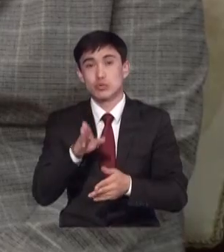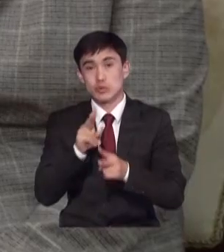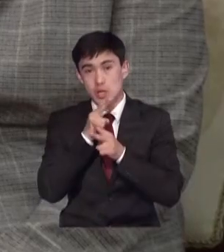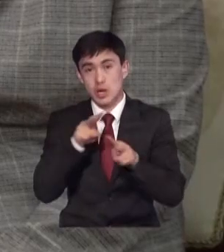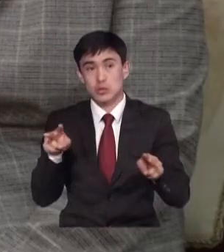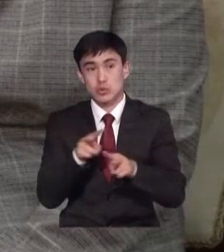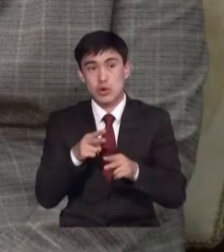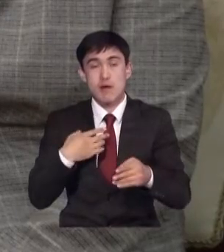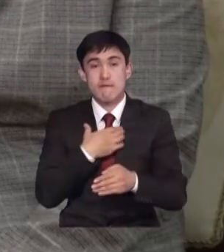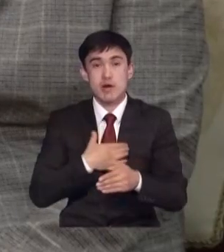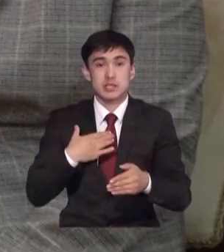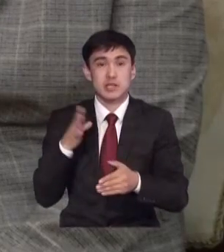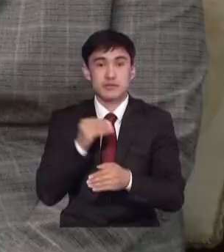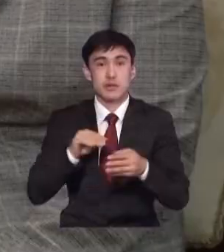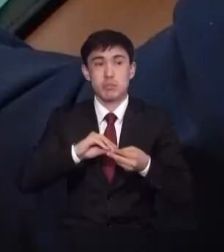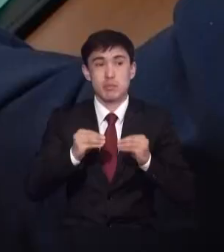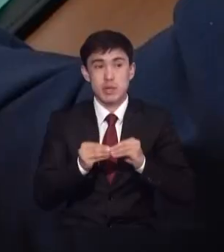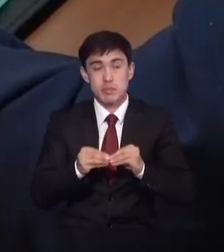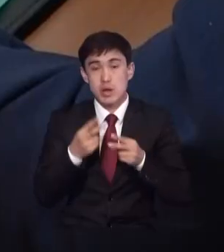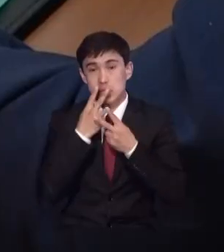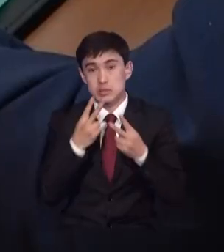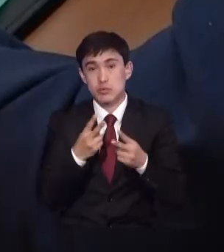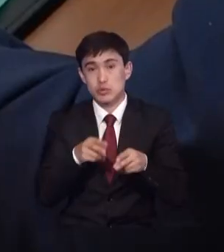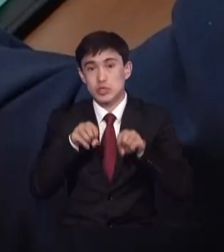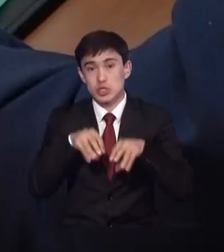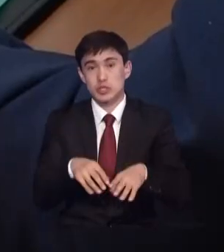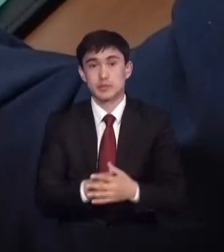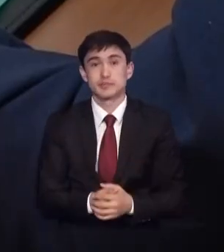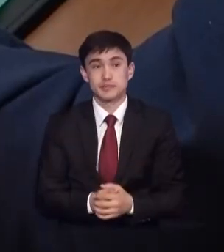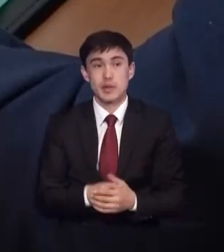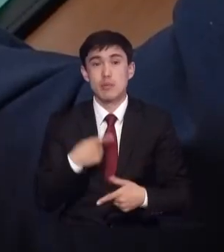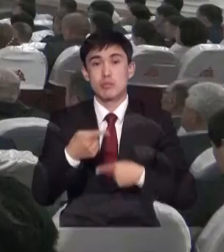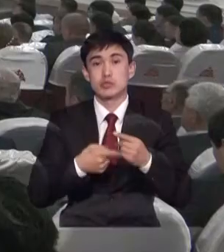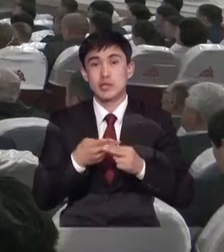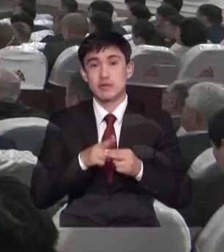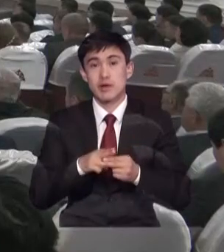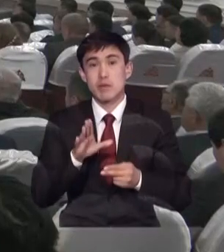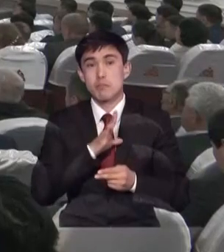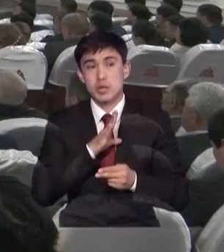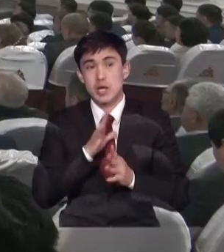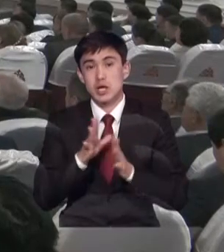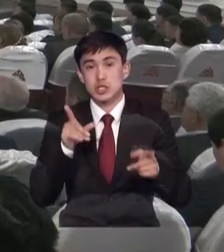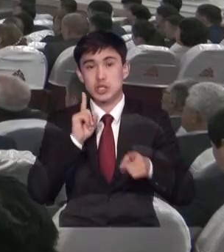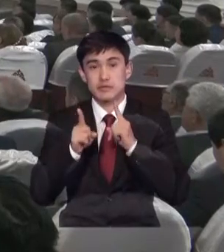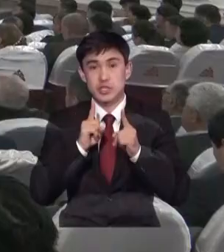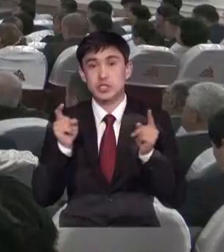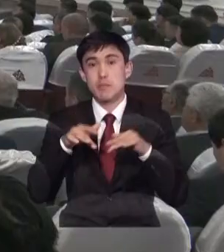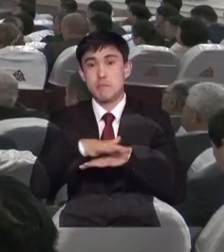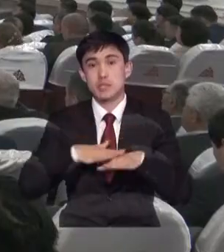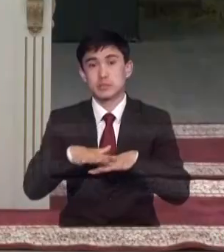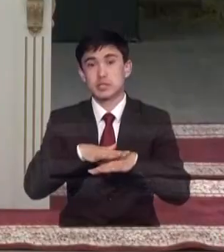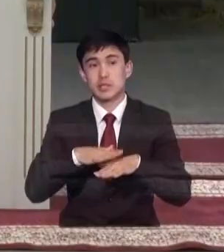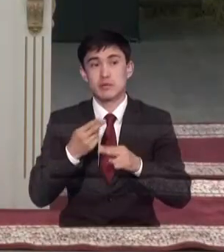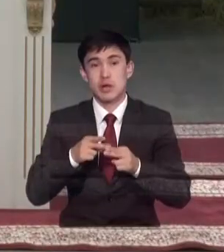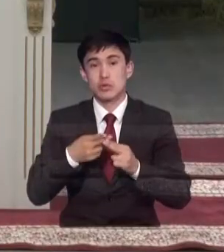прямой контроль актуальную для всех проблему и рассмотрит пути ее решения. После этого состоялась расширенная встреча с местным населением,